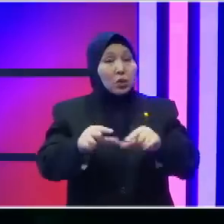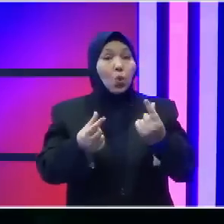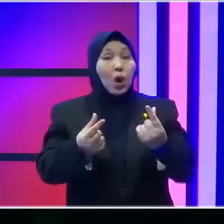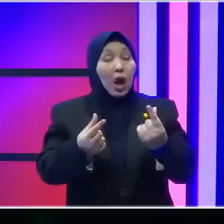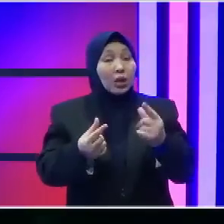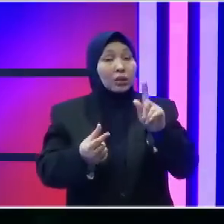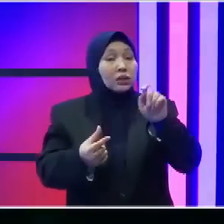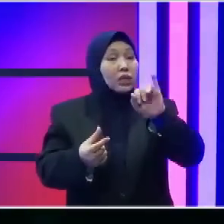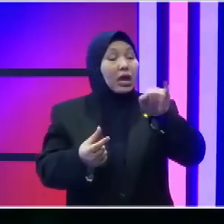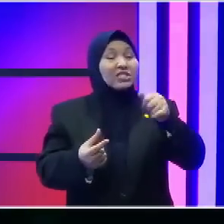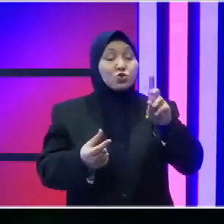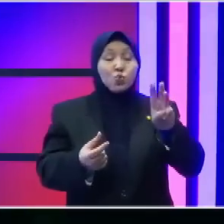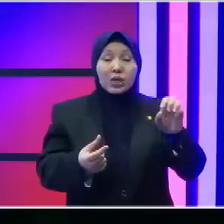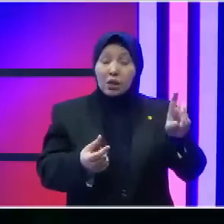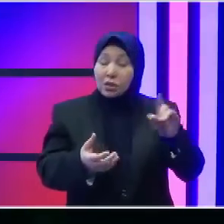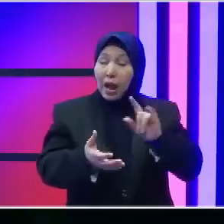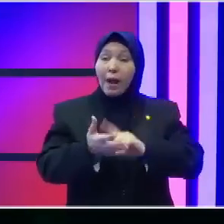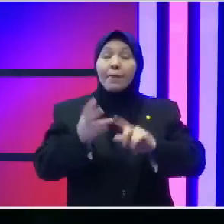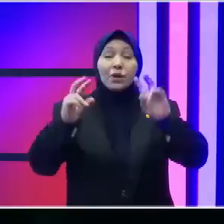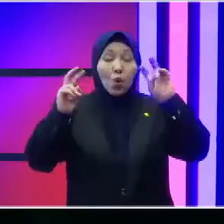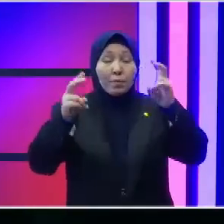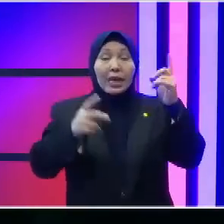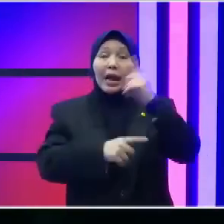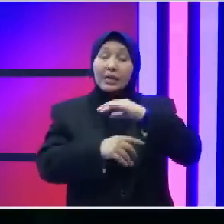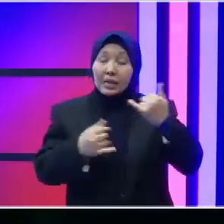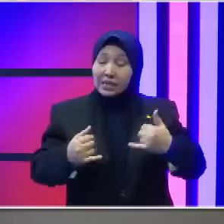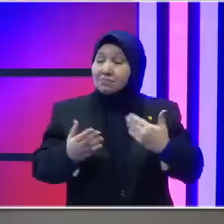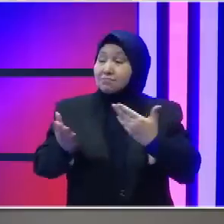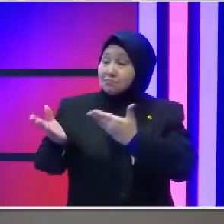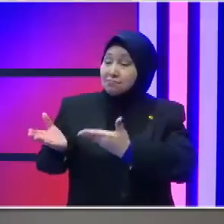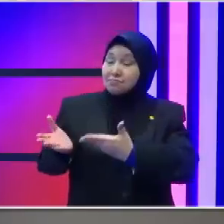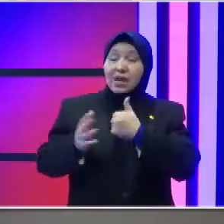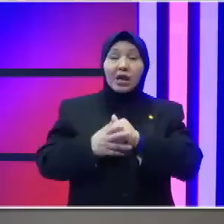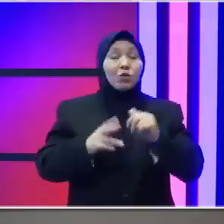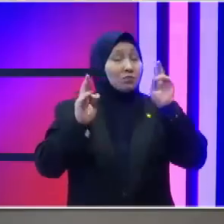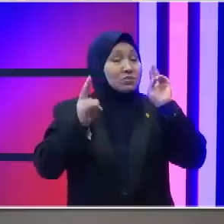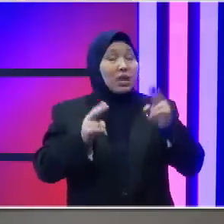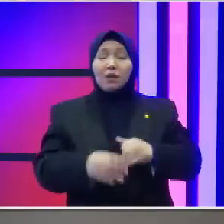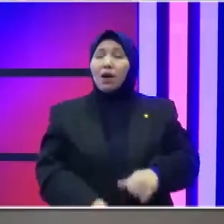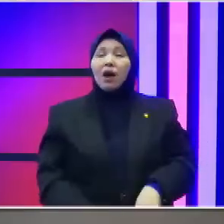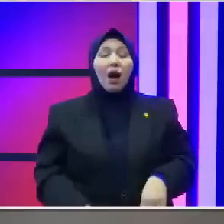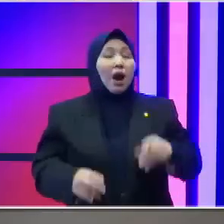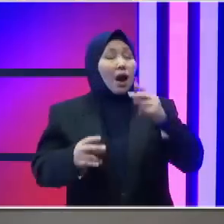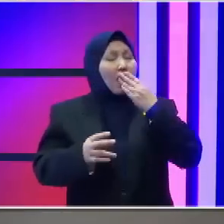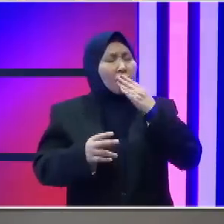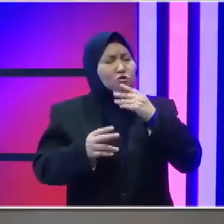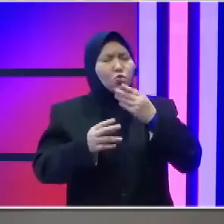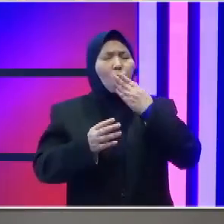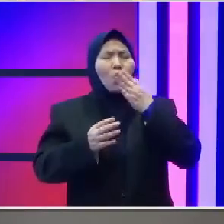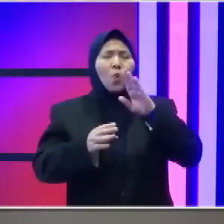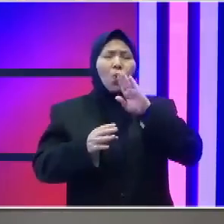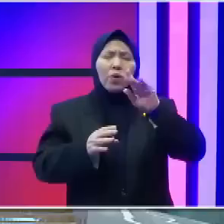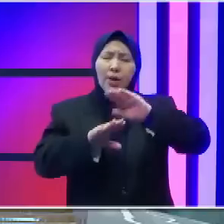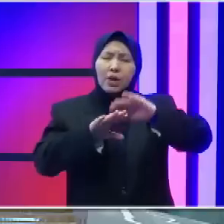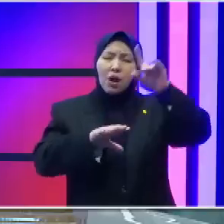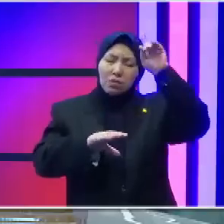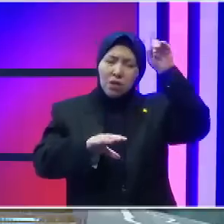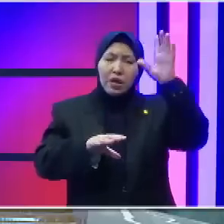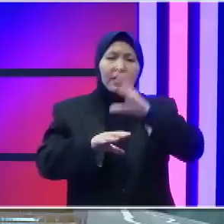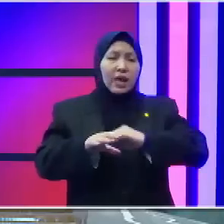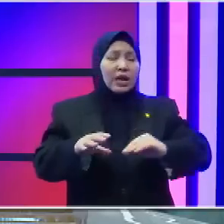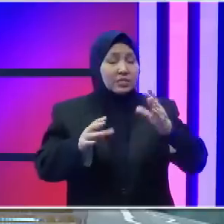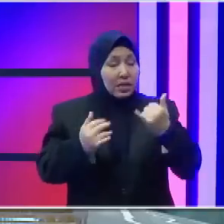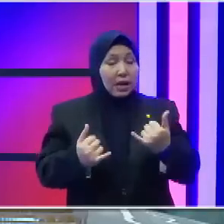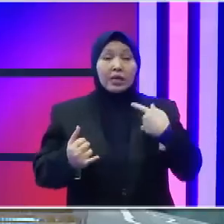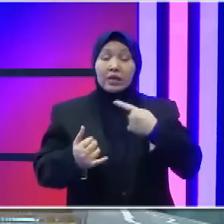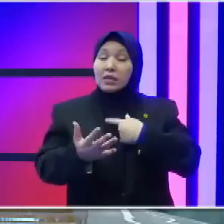apa, saya nak tahulah apa topik tajwid hari ini. Silakan Ustaz. Masya-Allah. Alhamdulillah, baik kita ambil sikit tajwid pada hari ini. Dan kebetulan pun sekarang ni